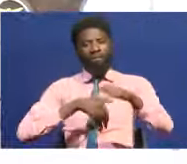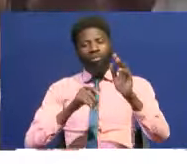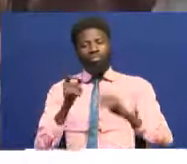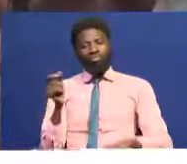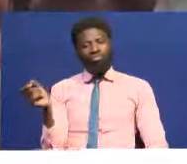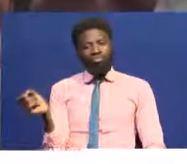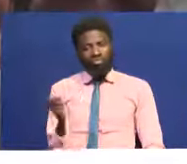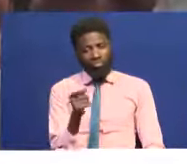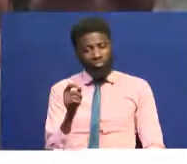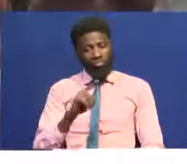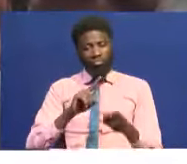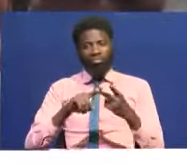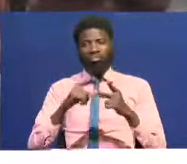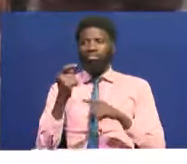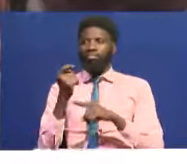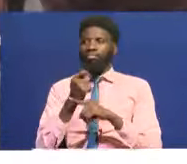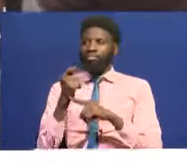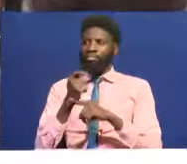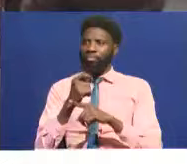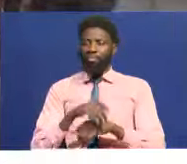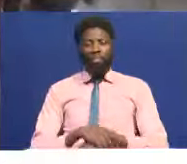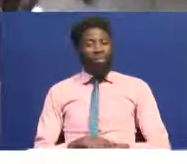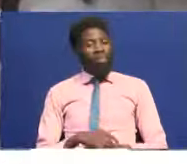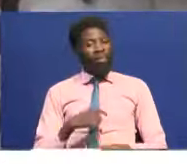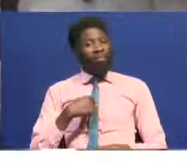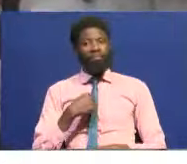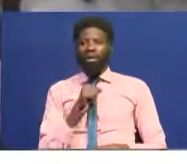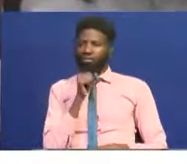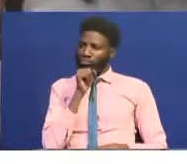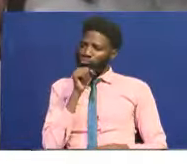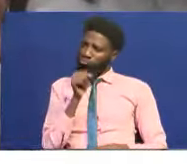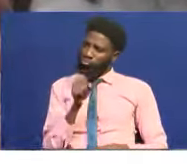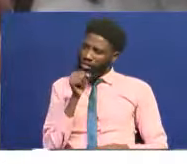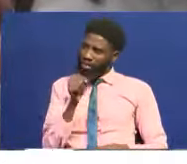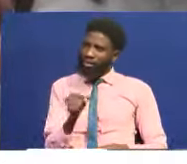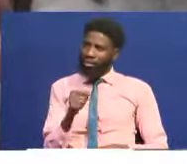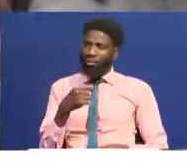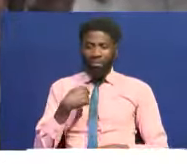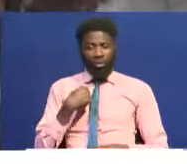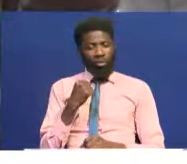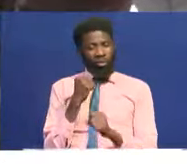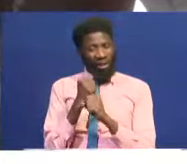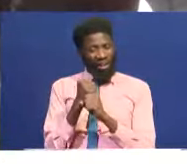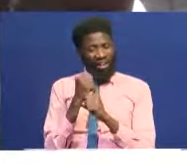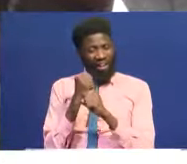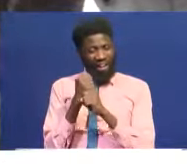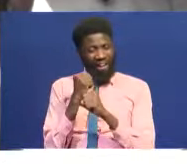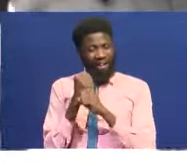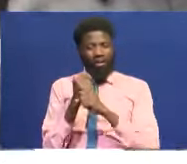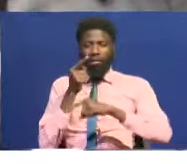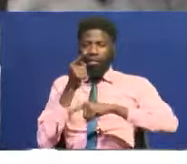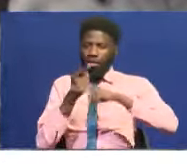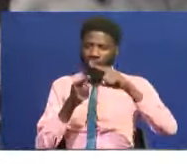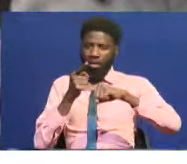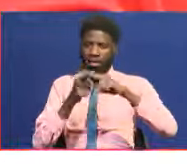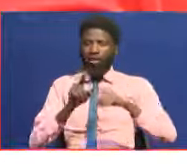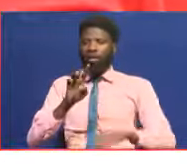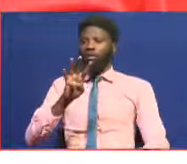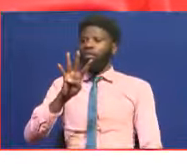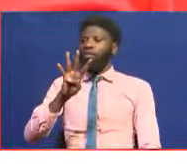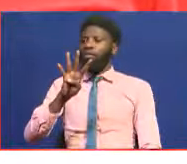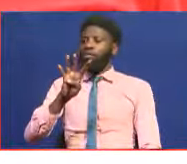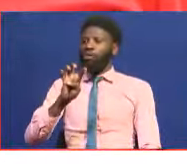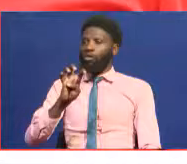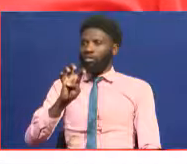ya training. Mimi msei namna hii nimefanya 40 years gal. Na mishahara yangu